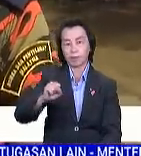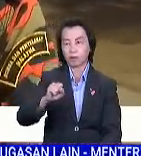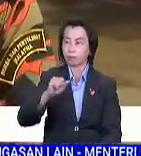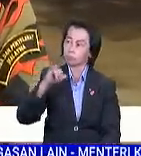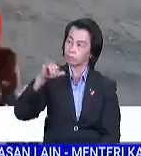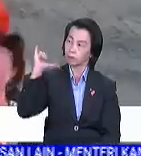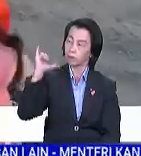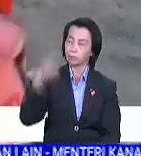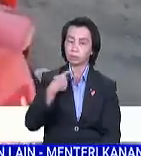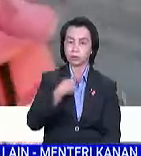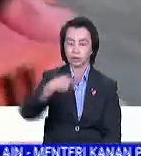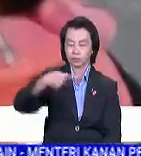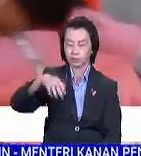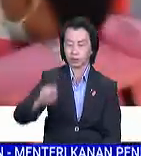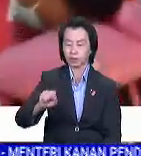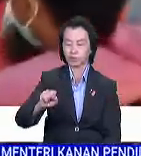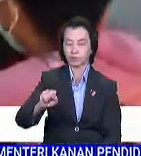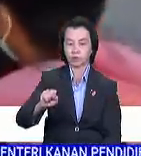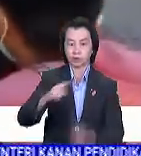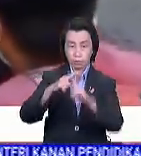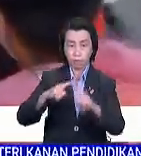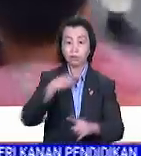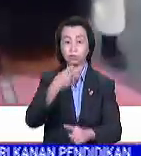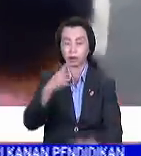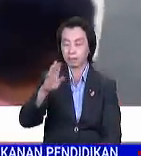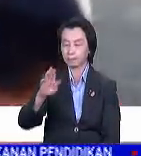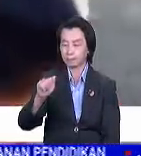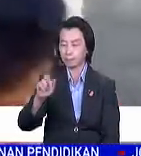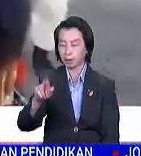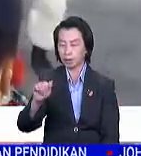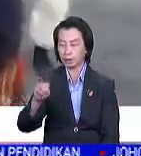kita di PPS dewan suarah